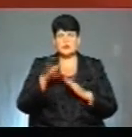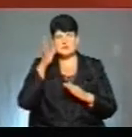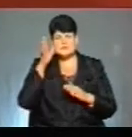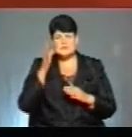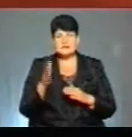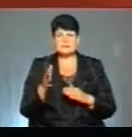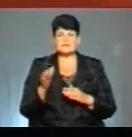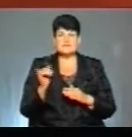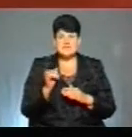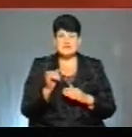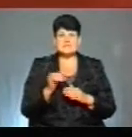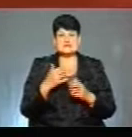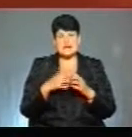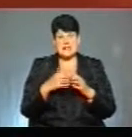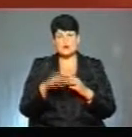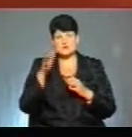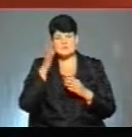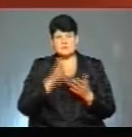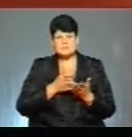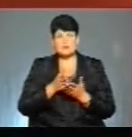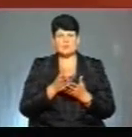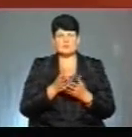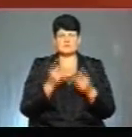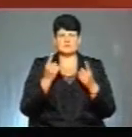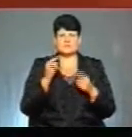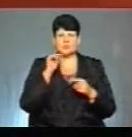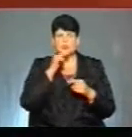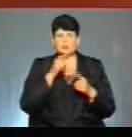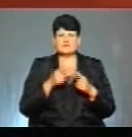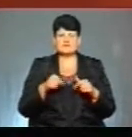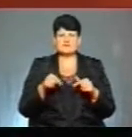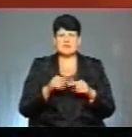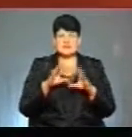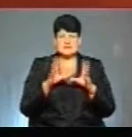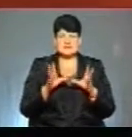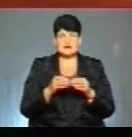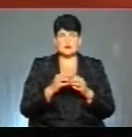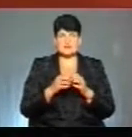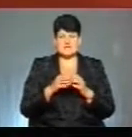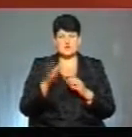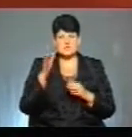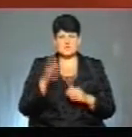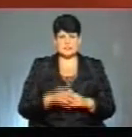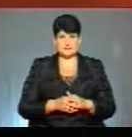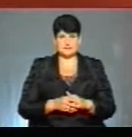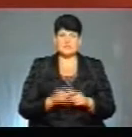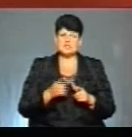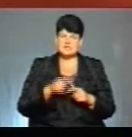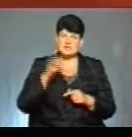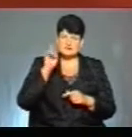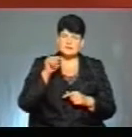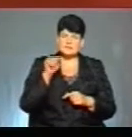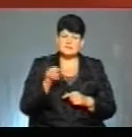науки і, власне, середньої освіти, спрямований на значну економію коштів у сфері загальної середньої освіти. Чи відомо